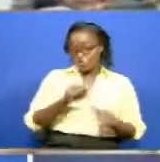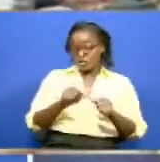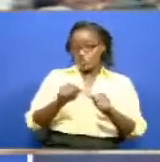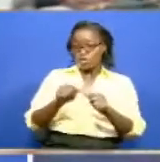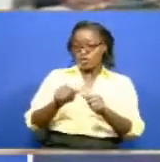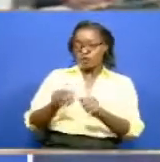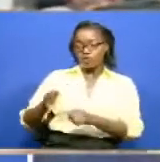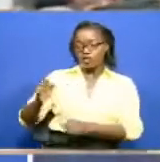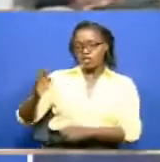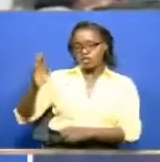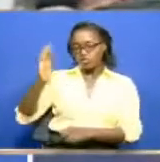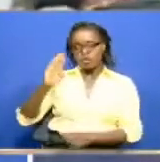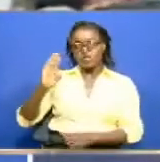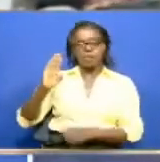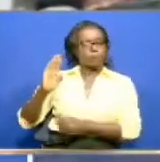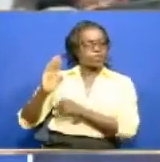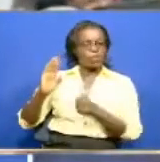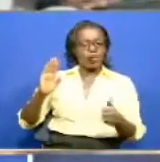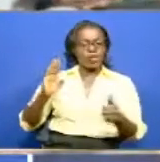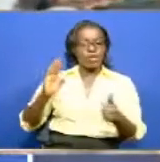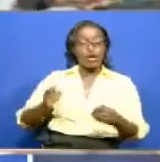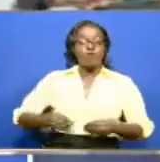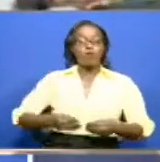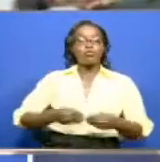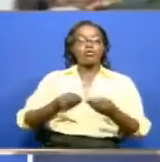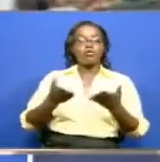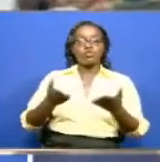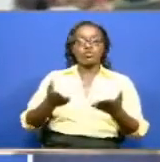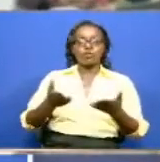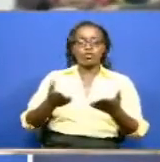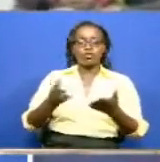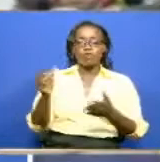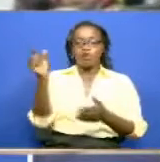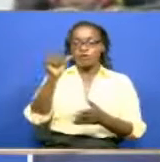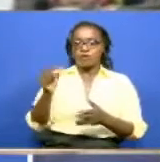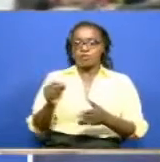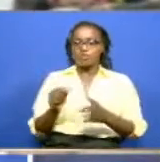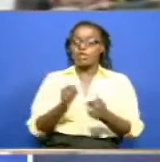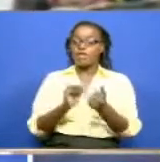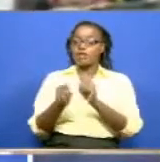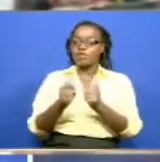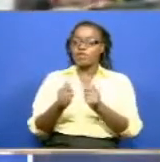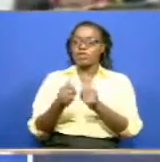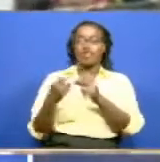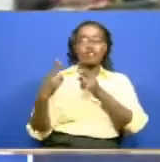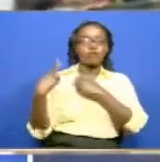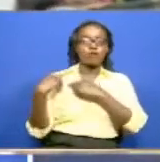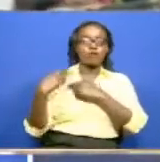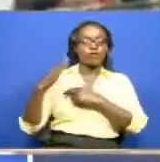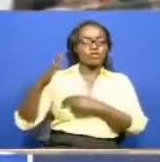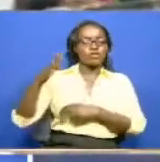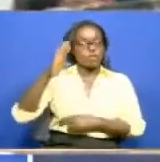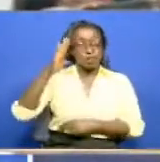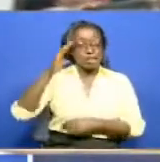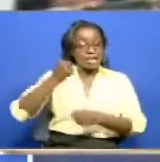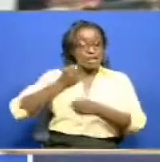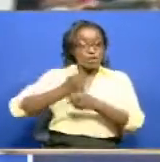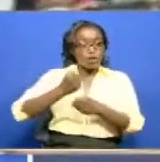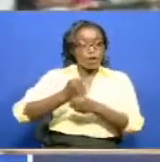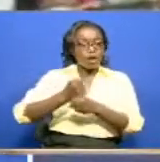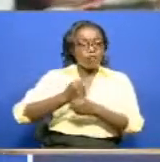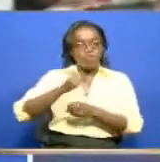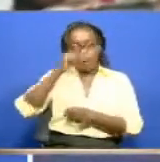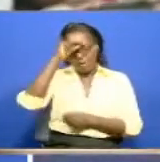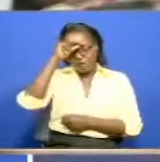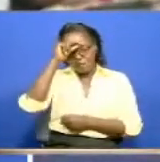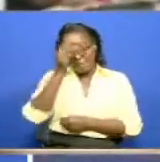usalama. Tunataka provincial administration wasimamie mambo ya usalama na utendakazi ya